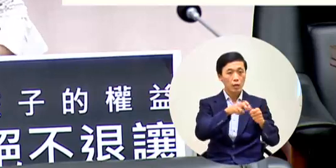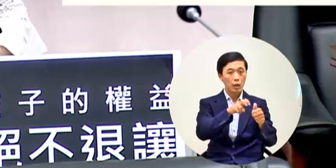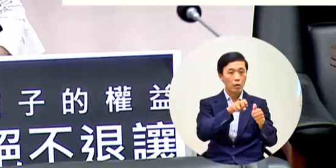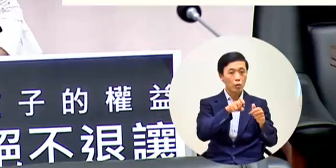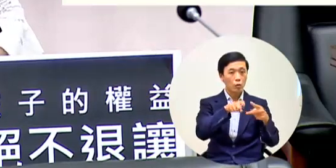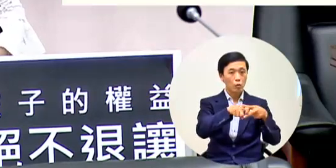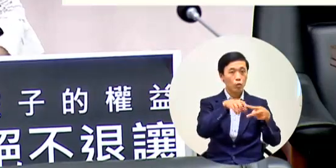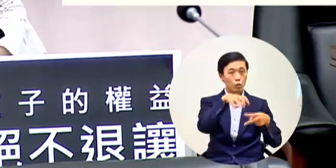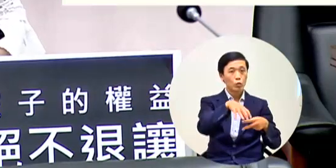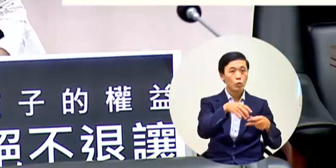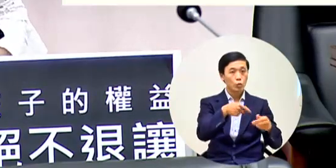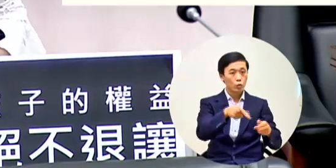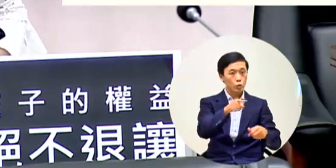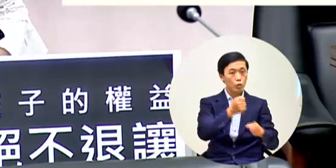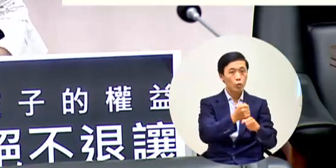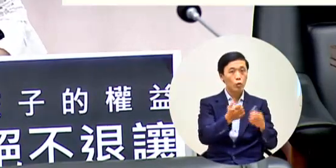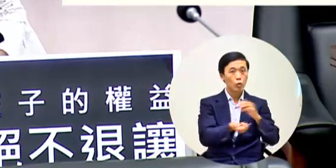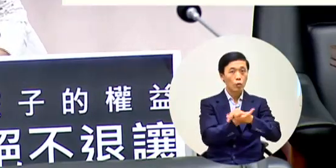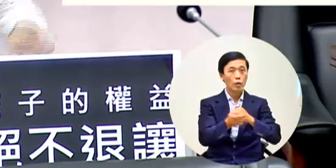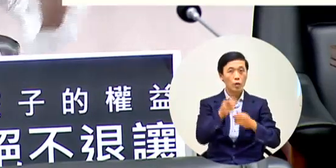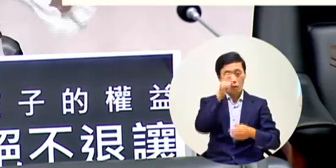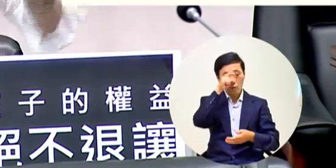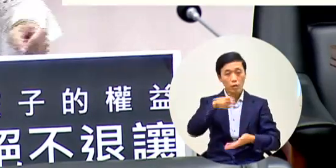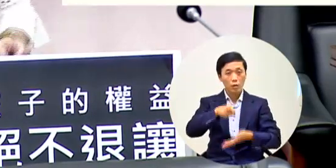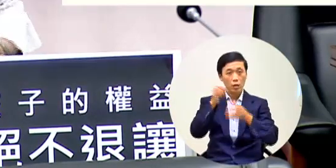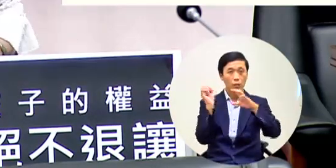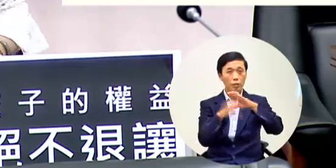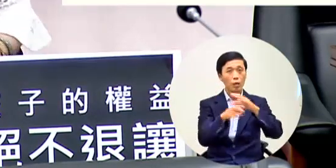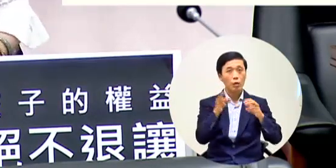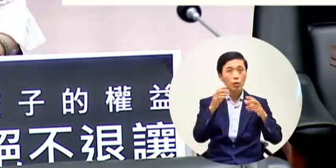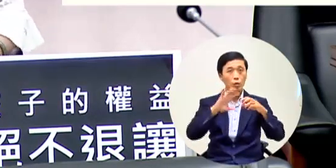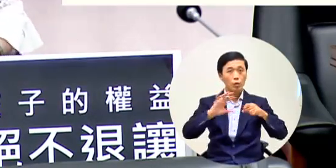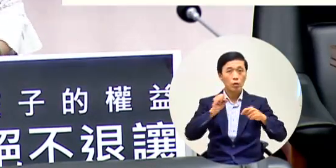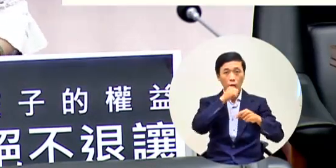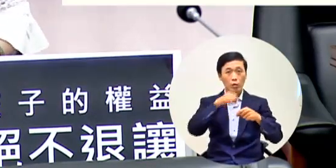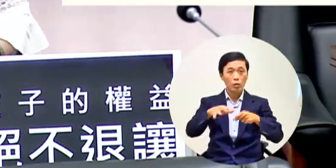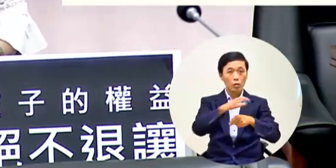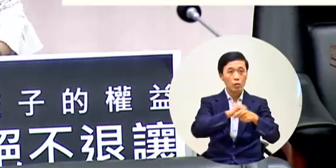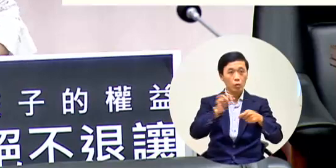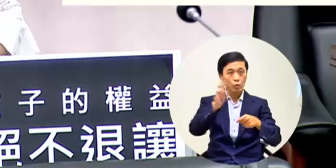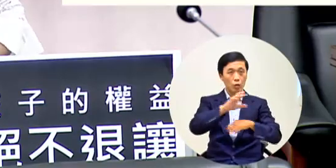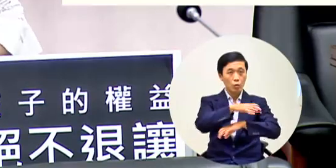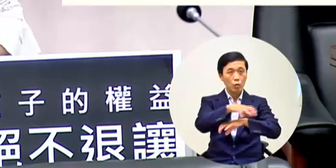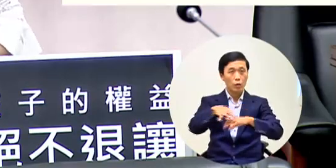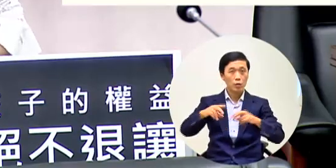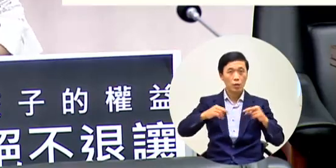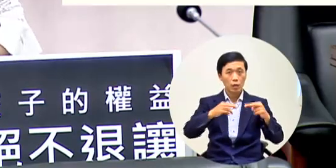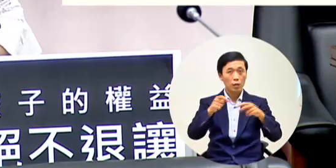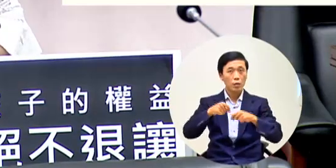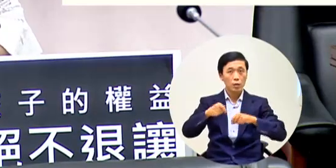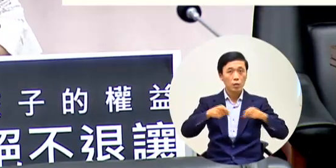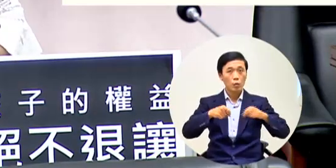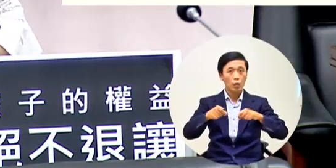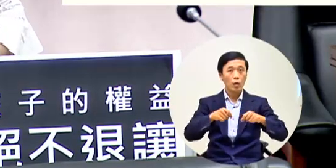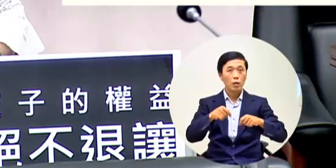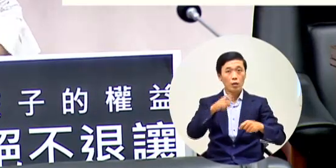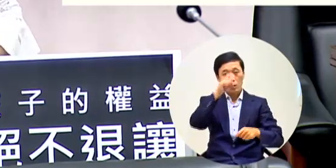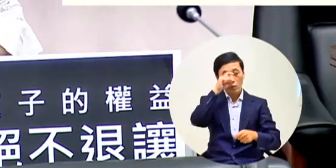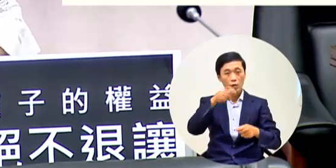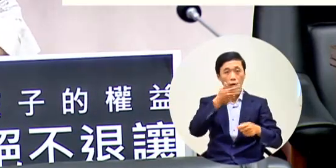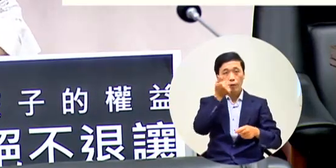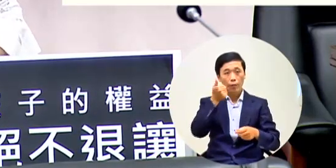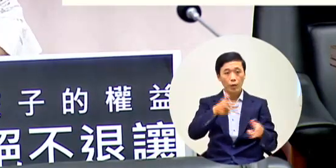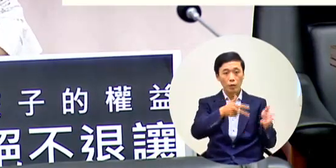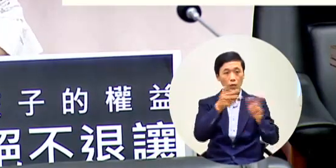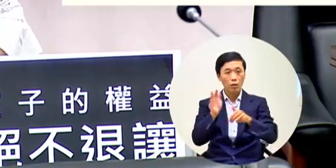够提报全国水环境改善计划里面纳入这个桥哈。然后这次的提案希望便桥能够兼顾到